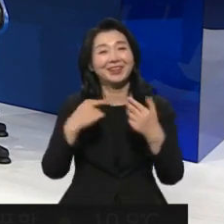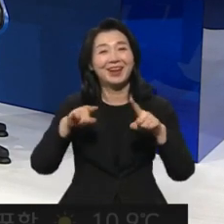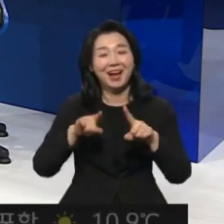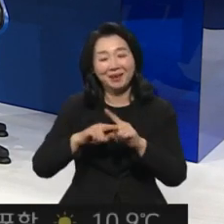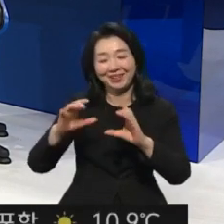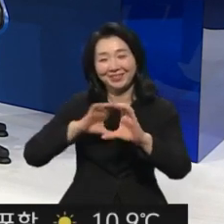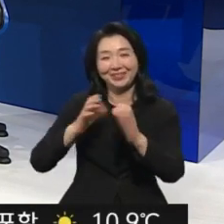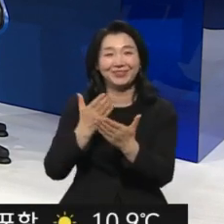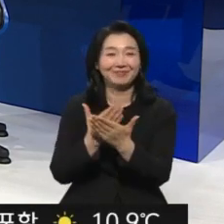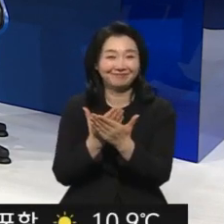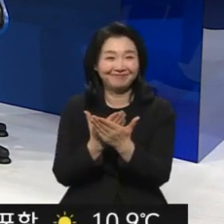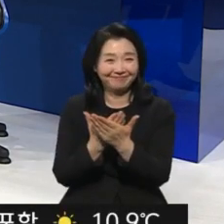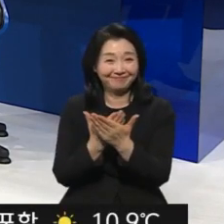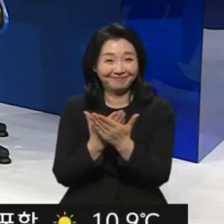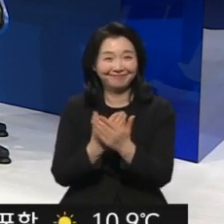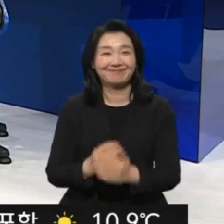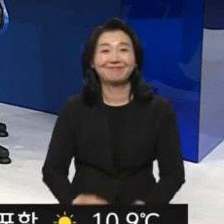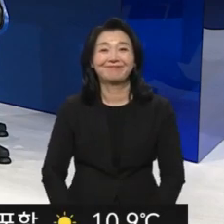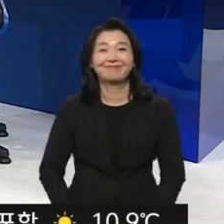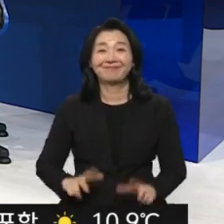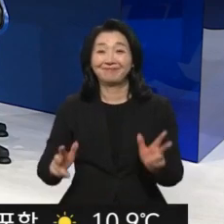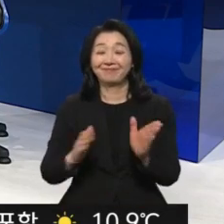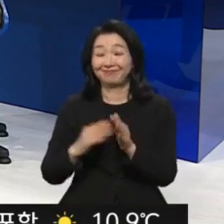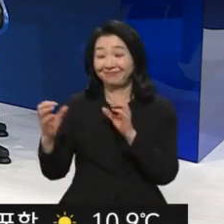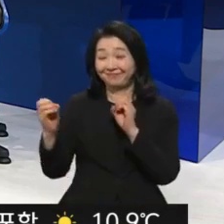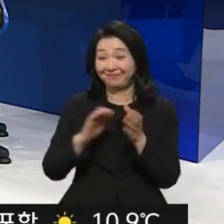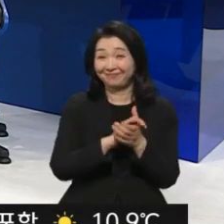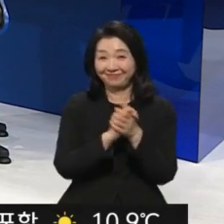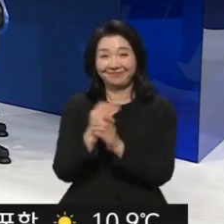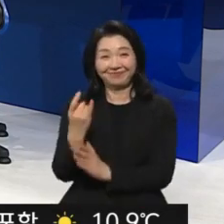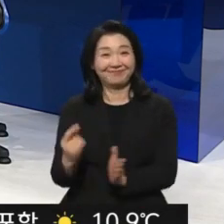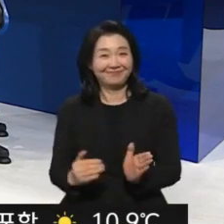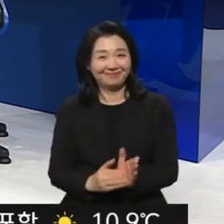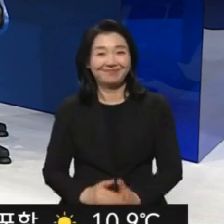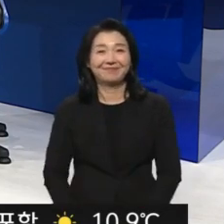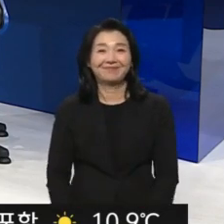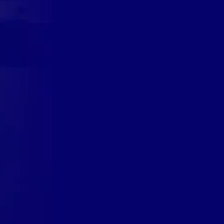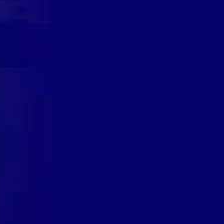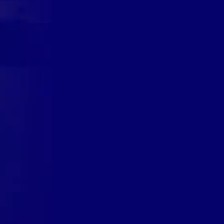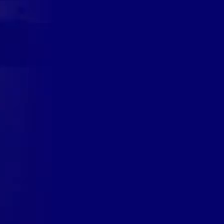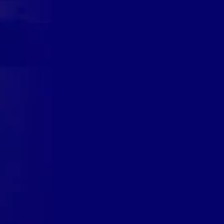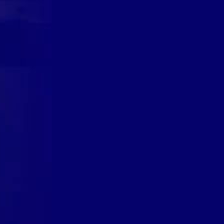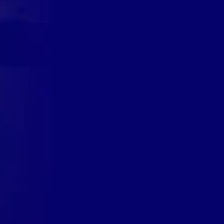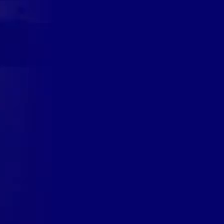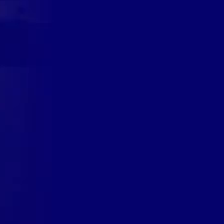함께 소통해 주시길 바라겠습니다. 지금까지 응답하라 다정회였습니다.